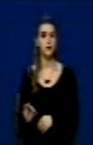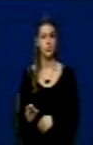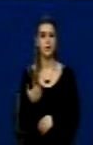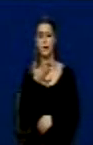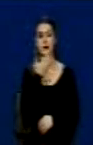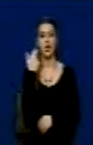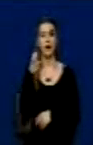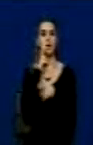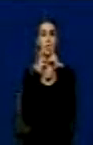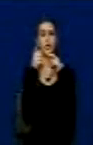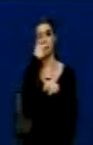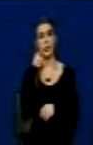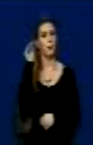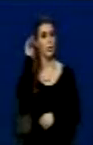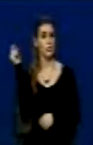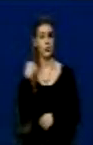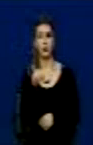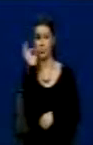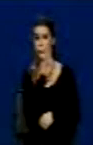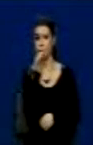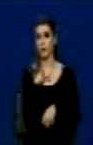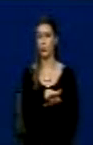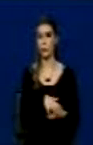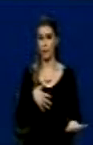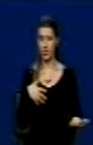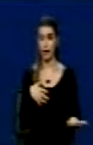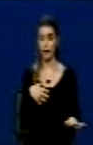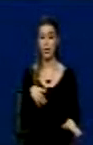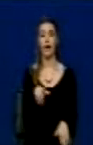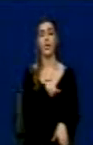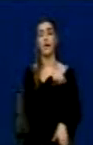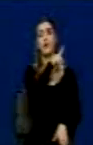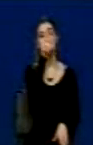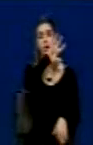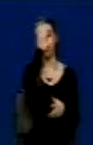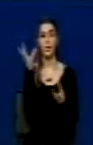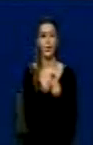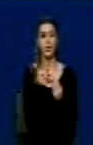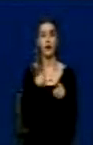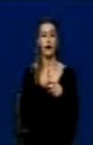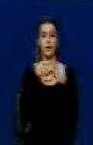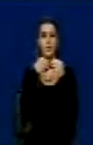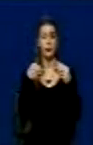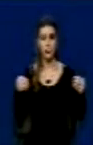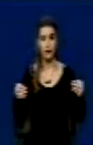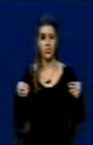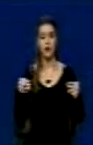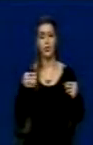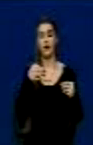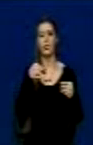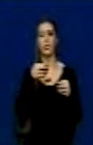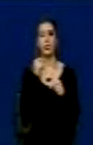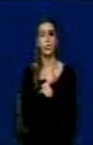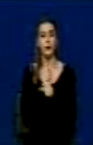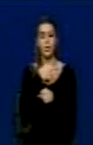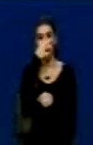shkak të mungesës ministrave në kuvend, e deri te raportimet në kuvend, dëgjimet publike apo mbikëqyrja